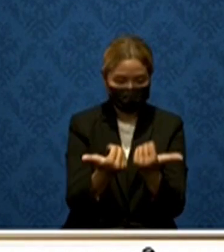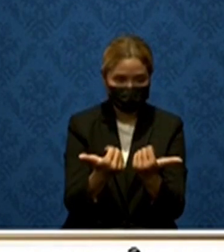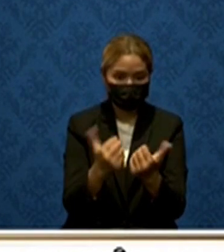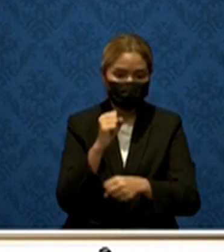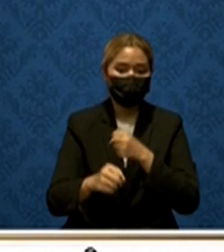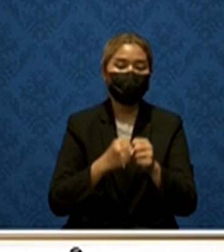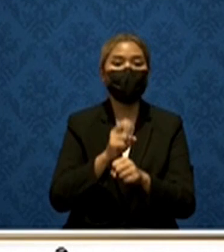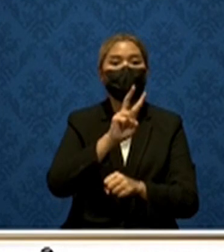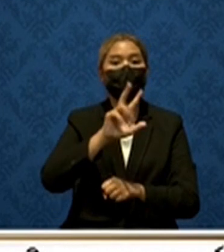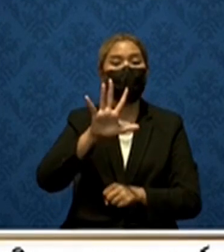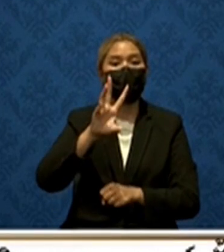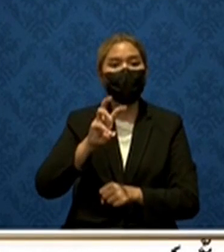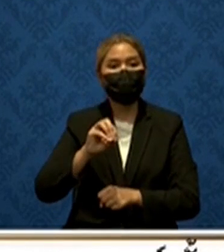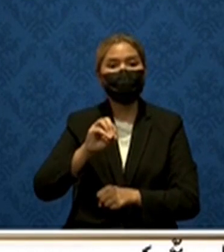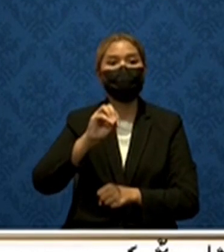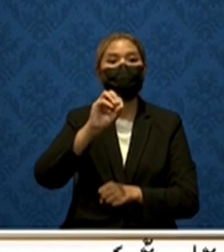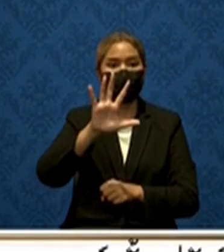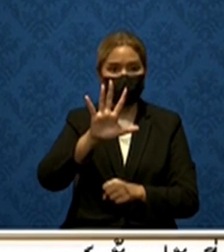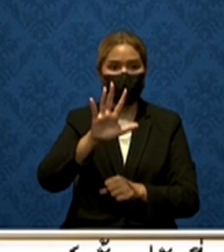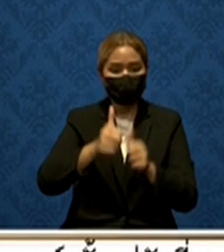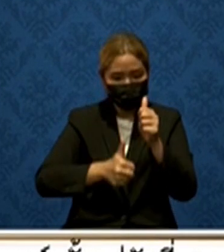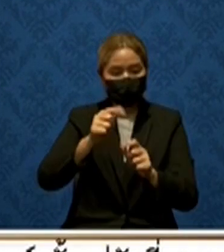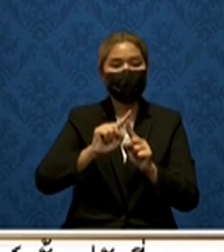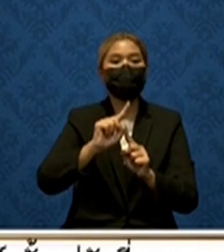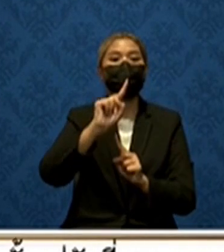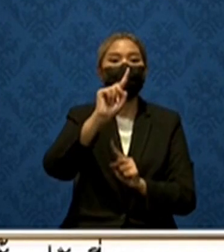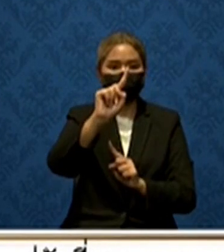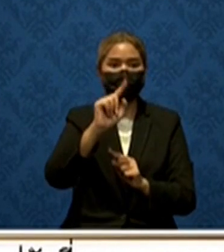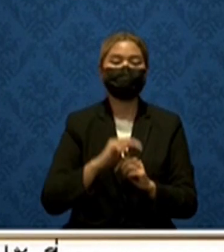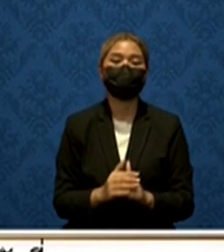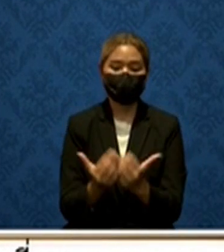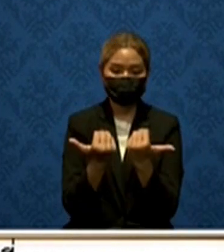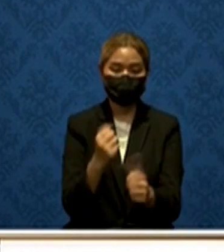้มข้าวโลกและที่เป็ข่าวดีอย่างยิ่งก็คือปีนี้